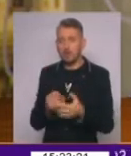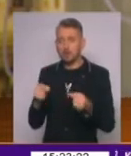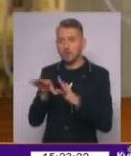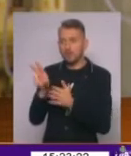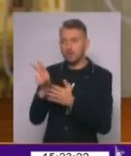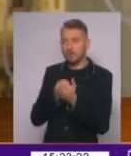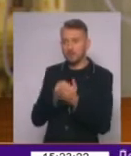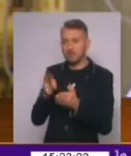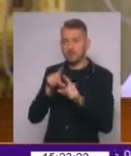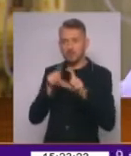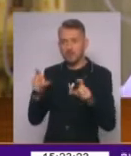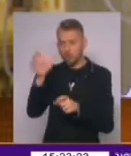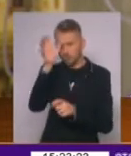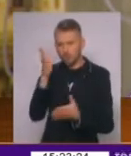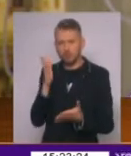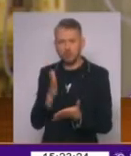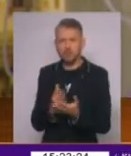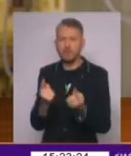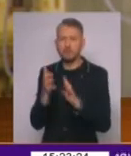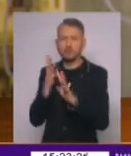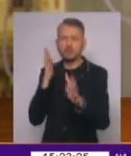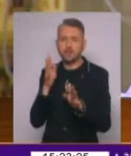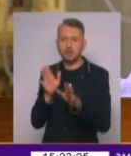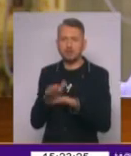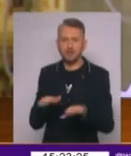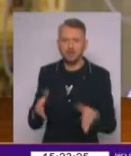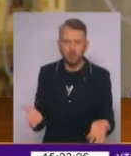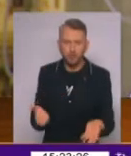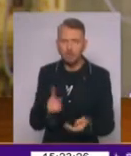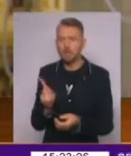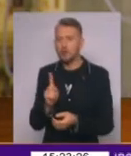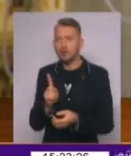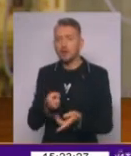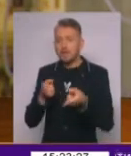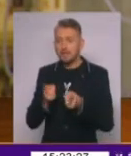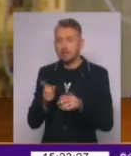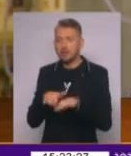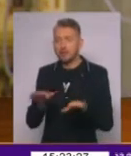департаменту освіти, що є дуже величезна черга на дитячі садочки, що дійсно